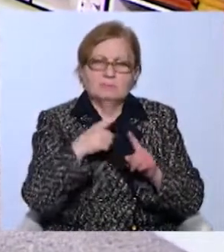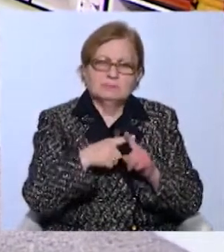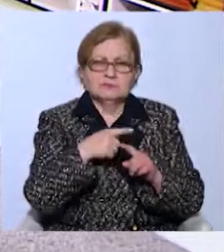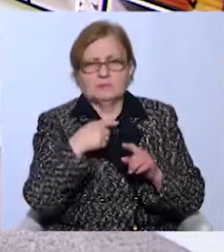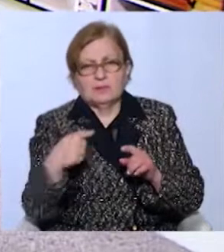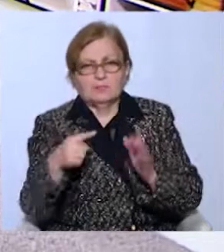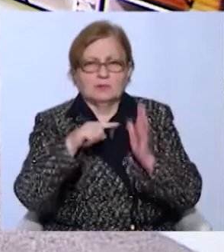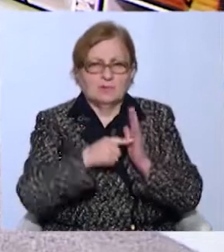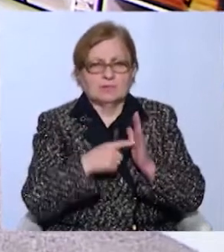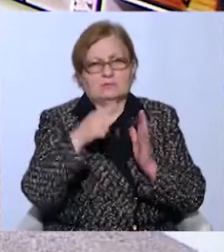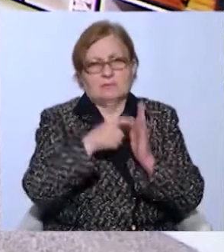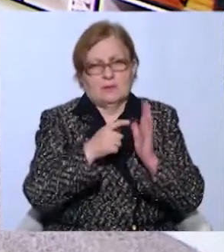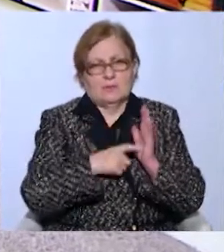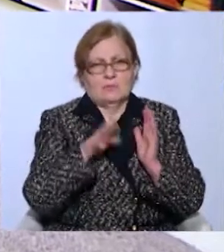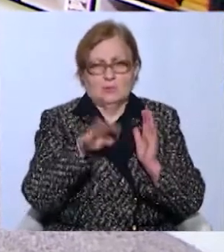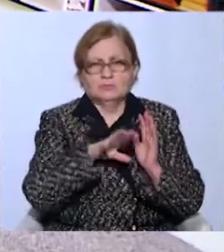mimateba, gamokleba, gamravleba, gakupa.